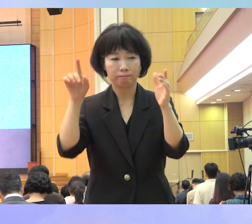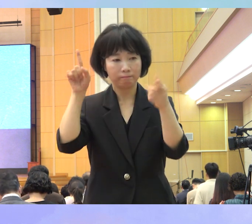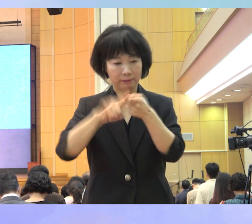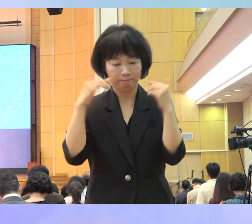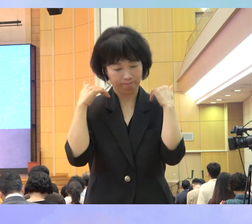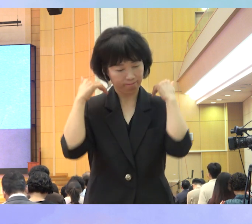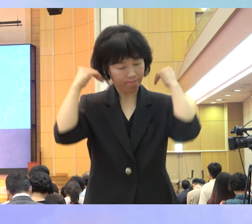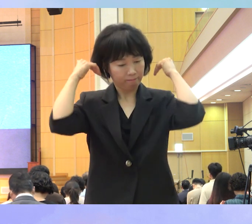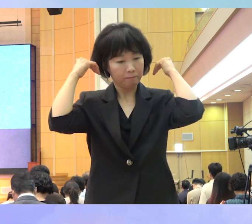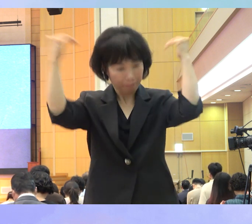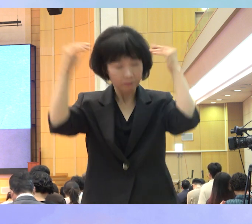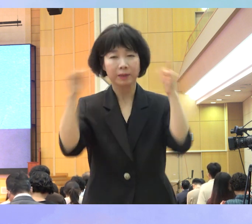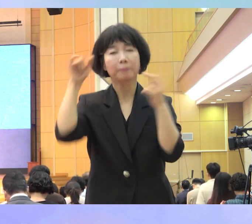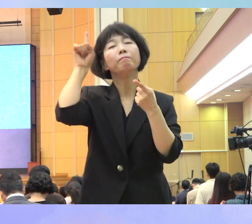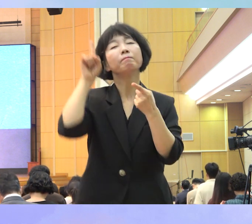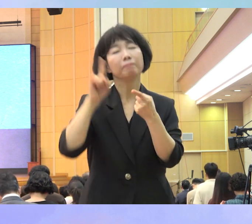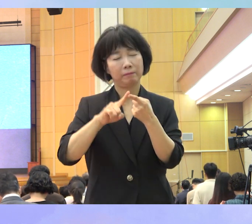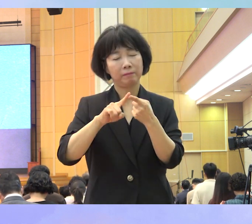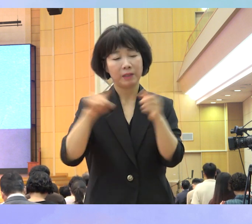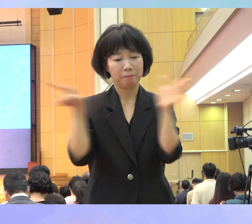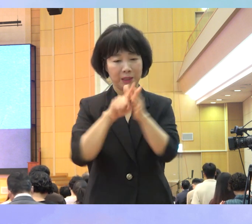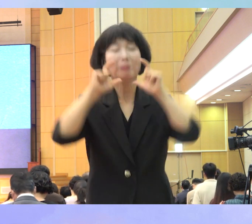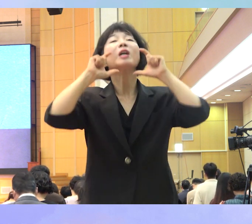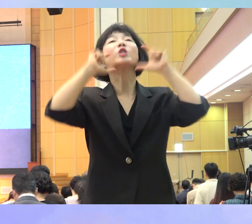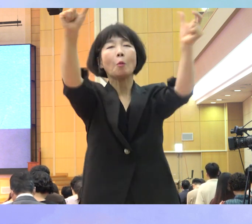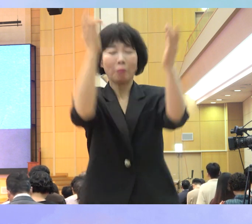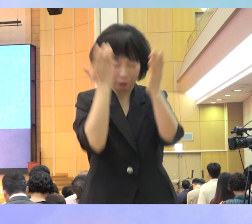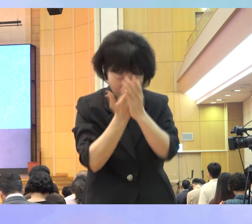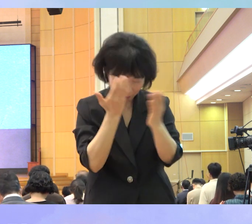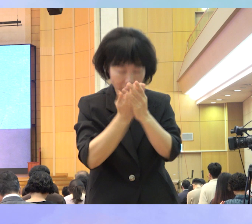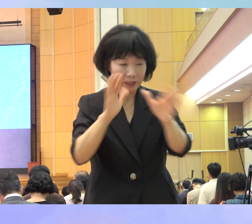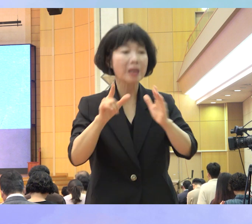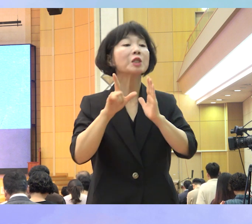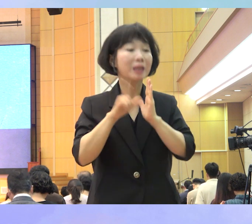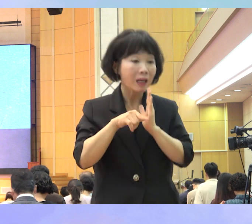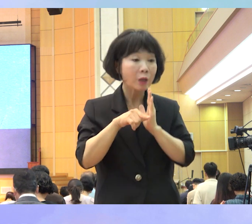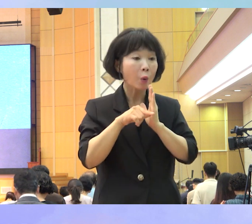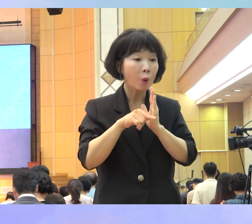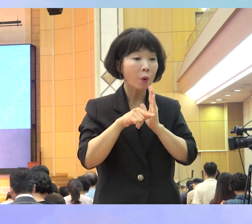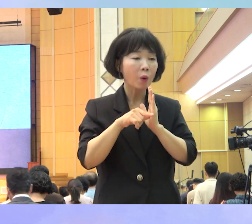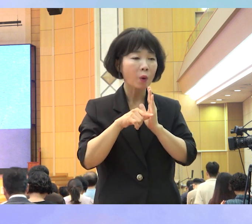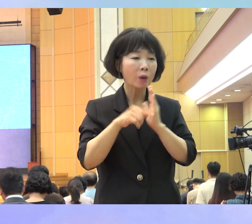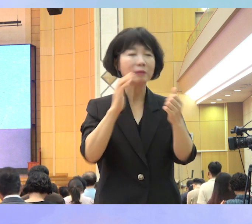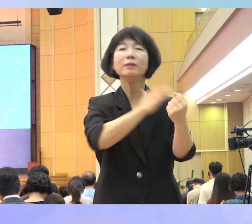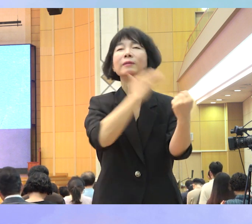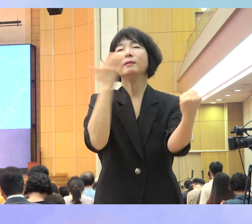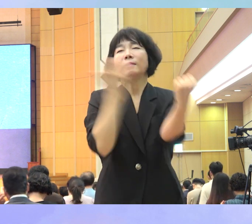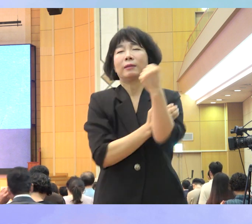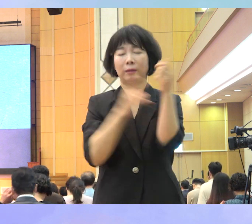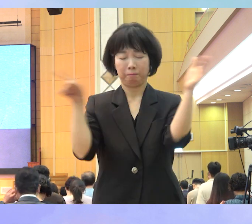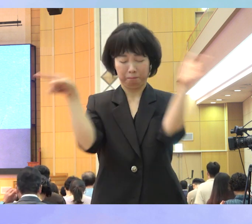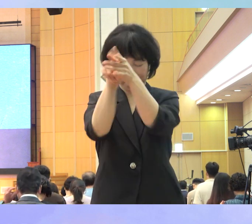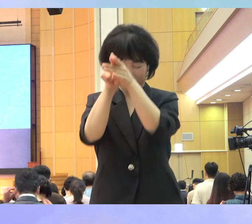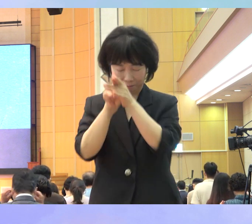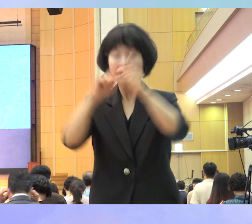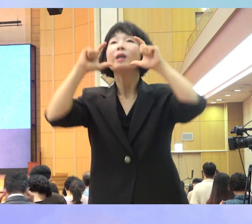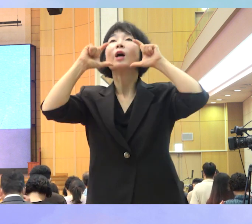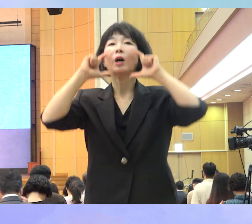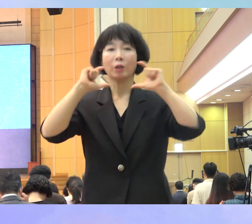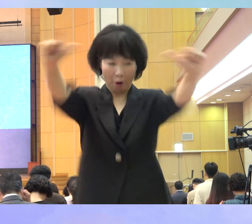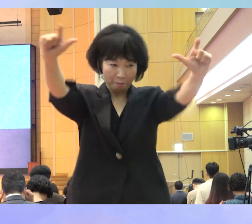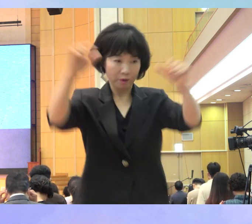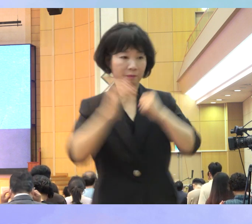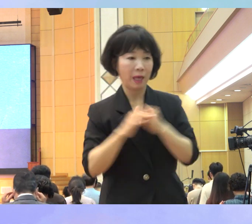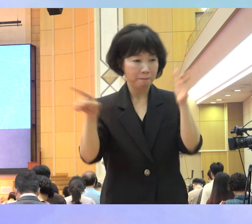말, 믿음의 선포를 하게 하여 주시옵소서. 이 시간에도 주님 능력을 믿고